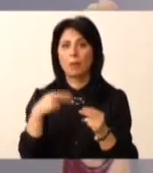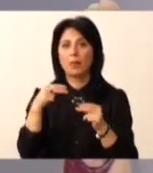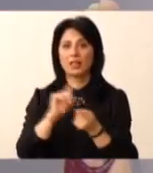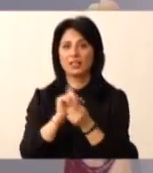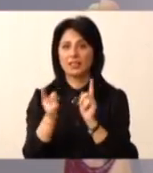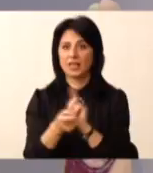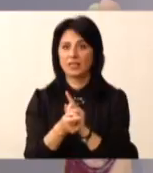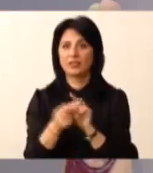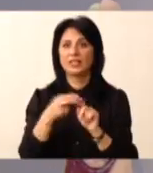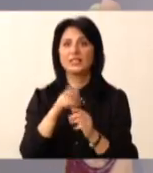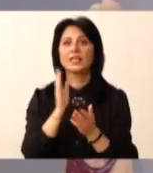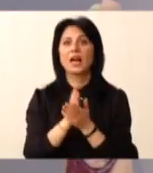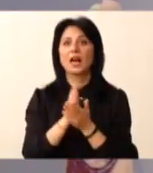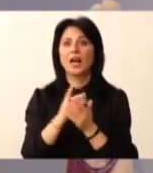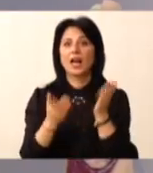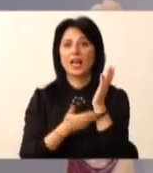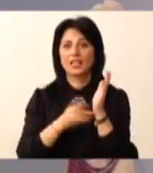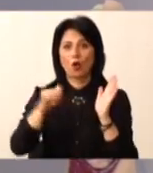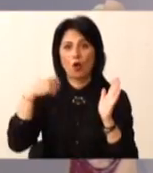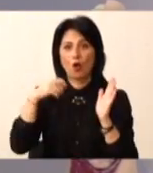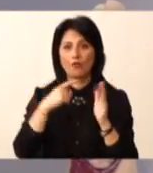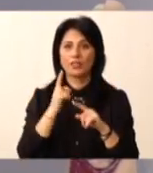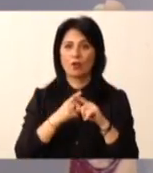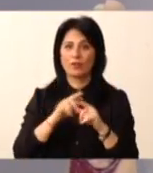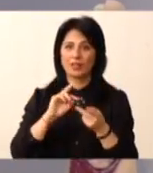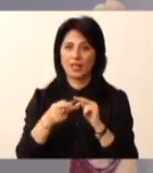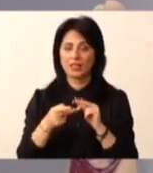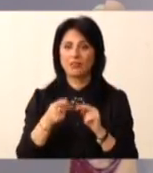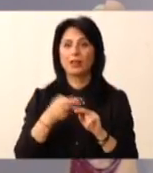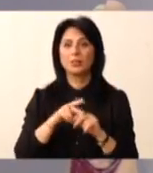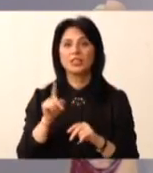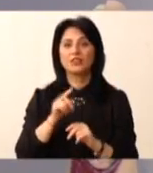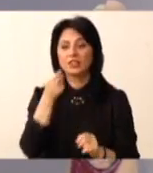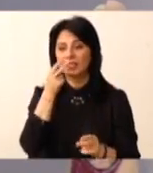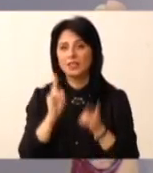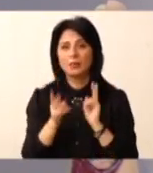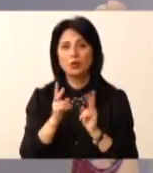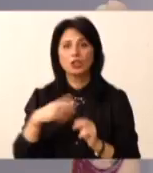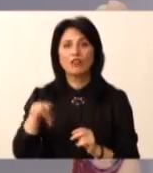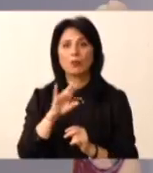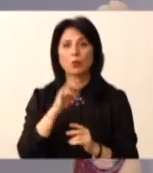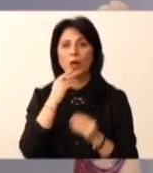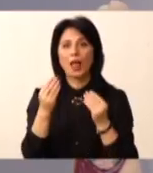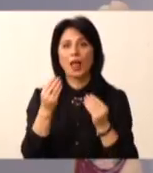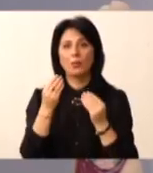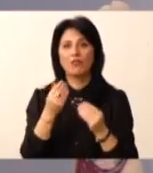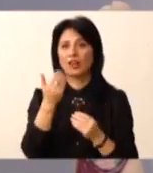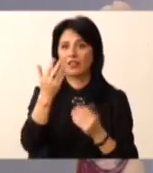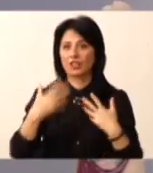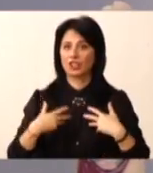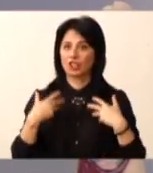პლასტმასის ნაცვლად და ეს არის ხის კოუზი მედალის ნაცვლად, იმისთვის, რომ სამზარეულოში ყველაფერი იყოს გემრიელი,